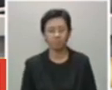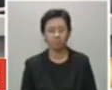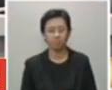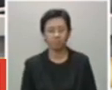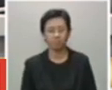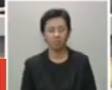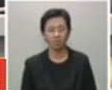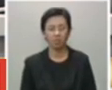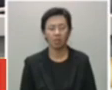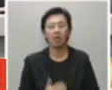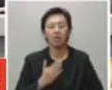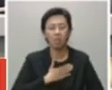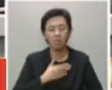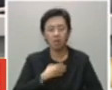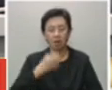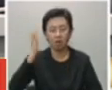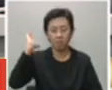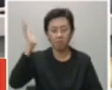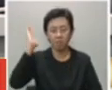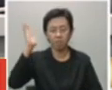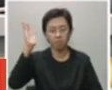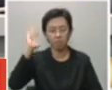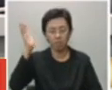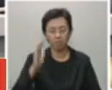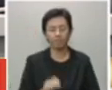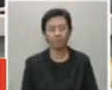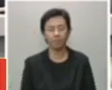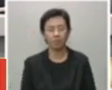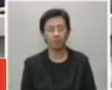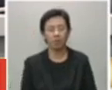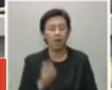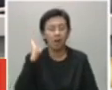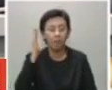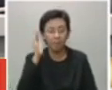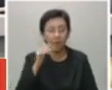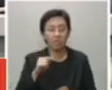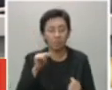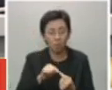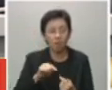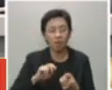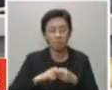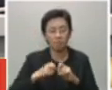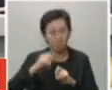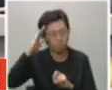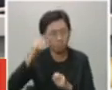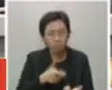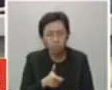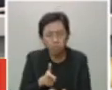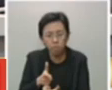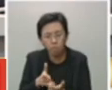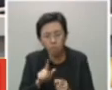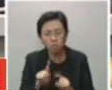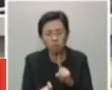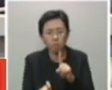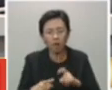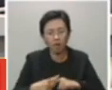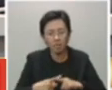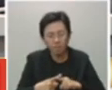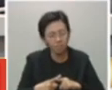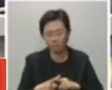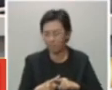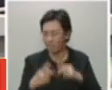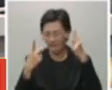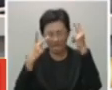แต่สิ่งที่ผมจะอภิปรายที่เกี่ยวข้องกับเรื่องนี้และเป็นเรื่องที่ท่านจะปฏิเสธความรับผิดชอบ